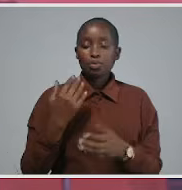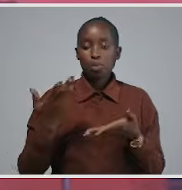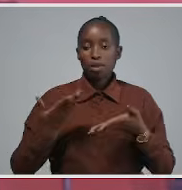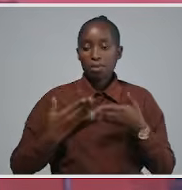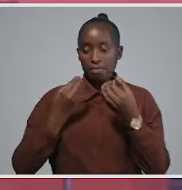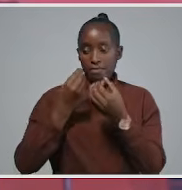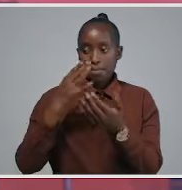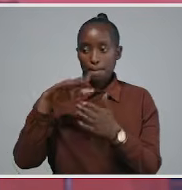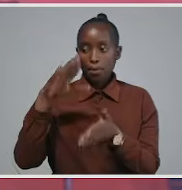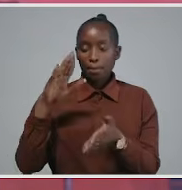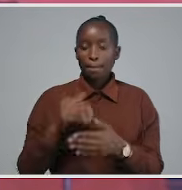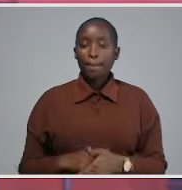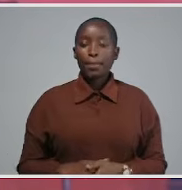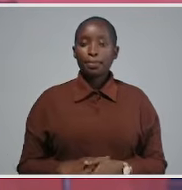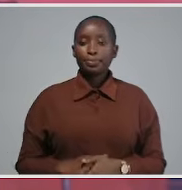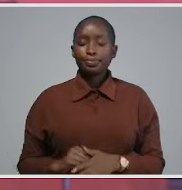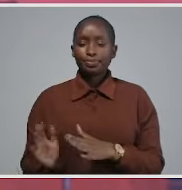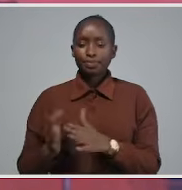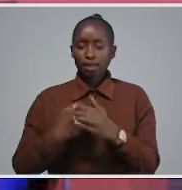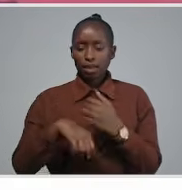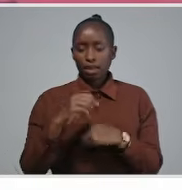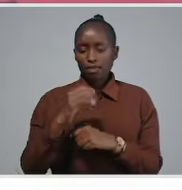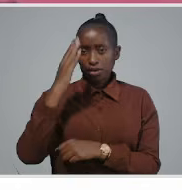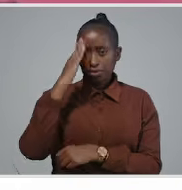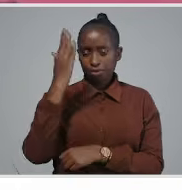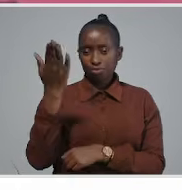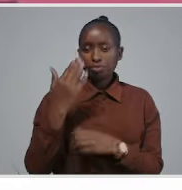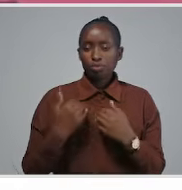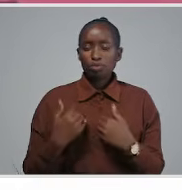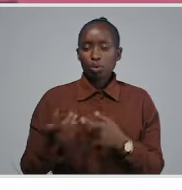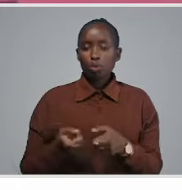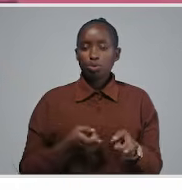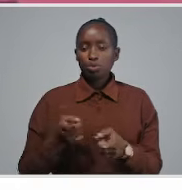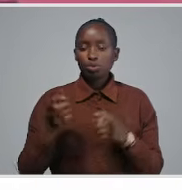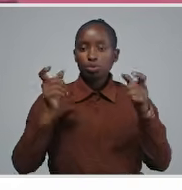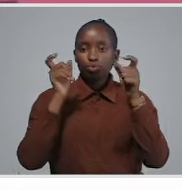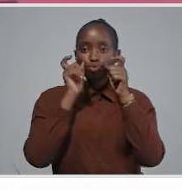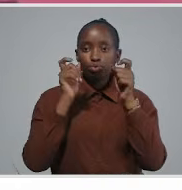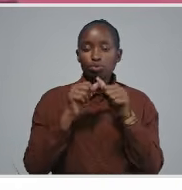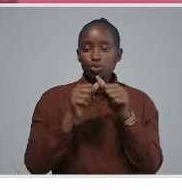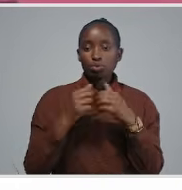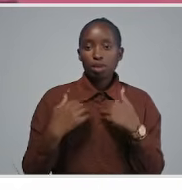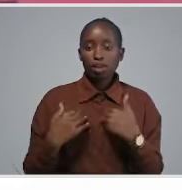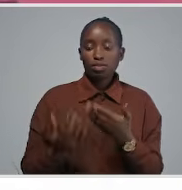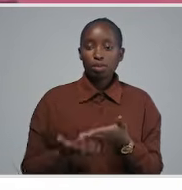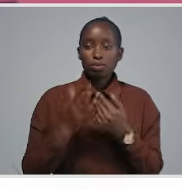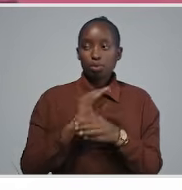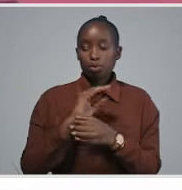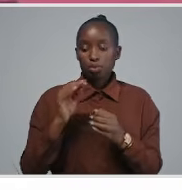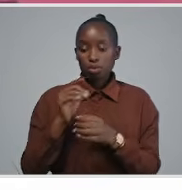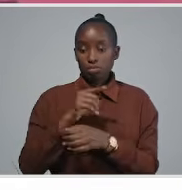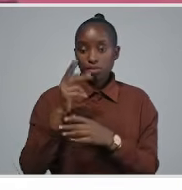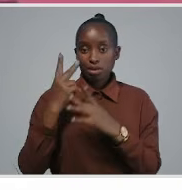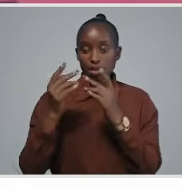kutaarifu. Juhudi za kudhibiti maambukizi ya HIV nchini zinagonga mwamba baada ya ripoti kutoka kwa idara ya kudhibiti maambukizi ya